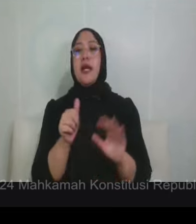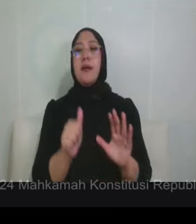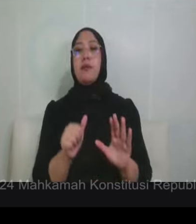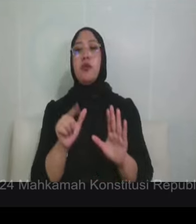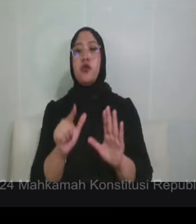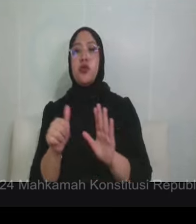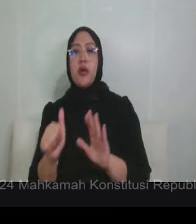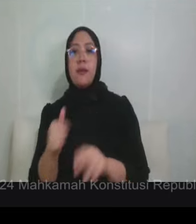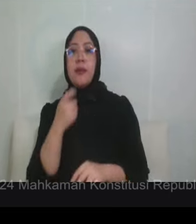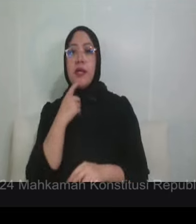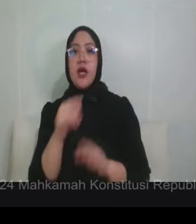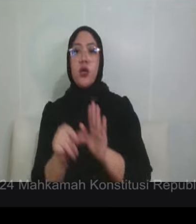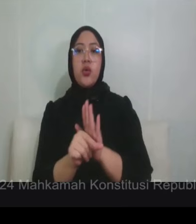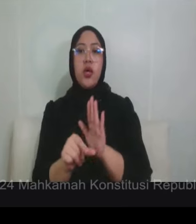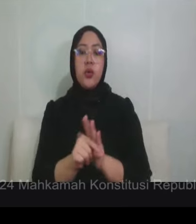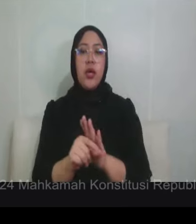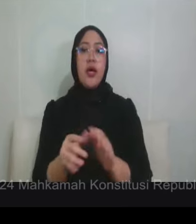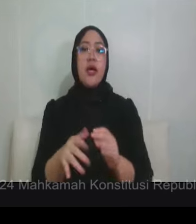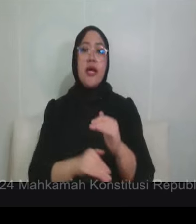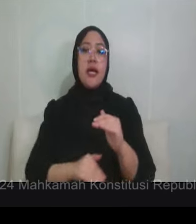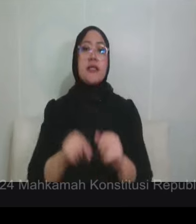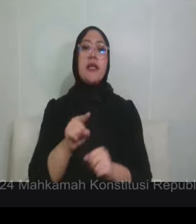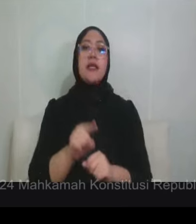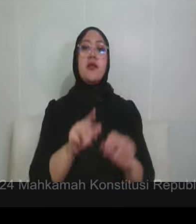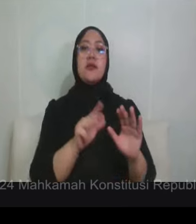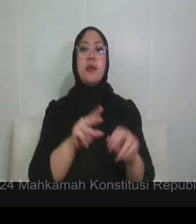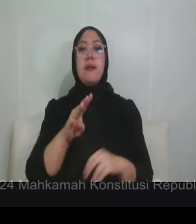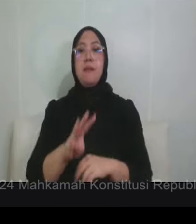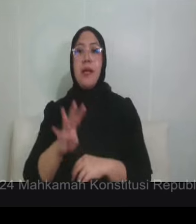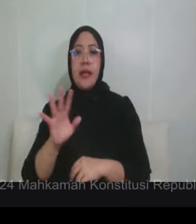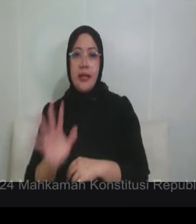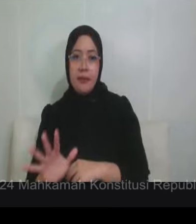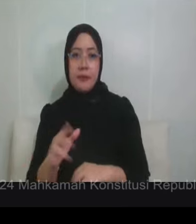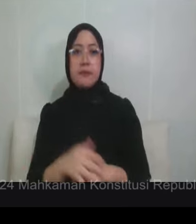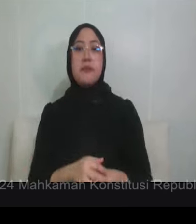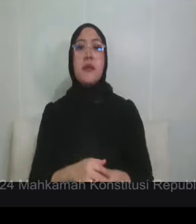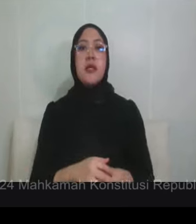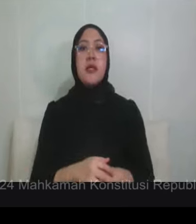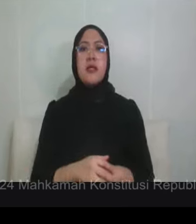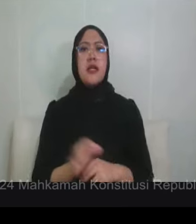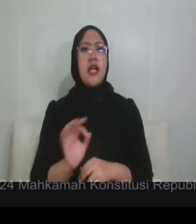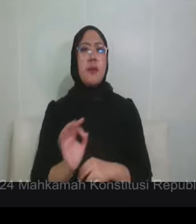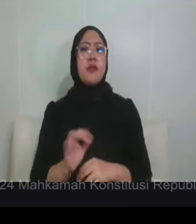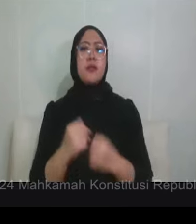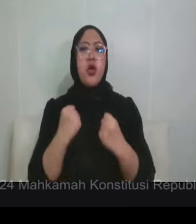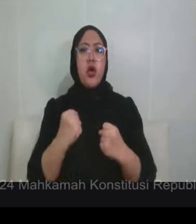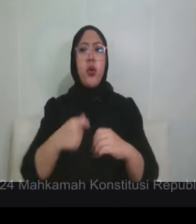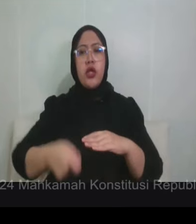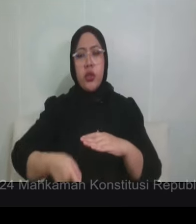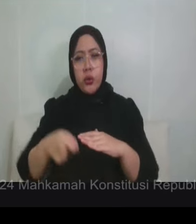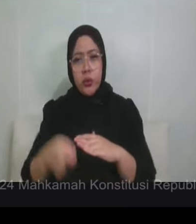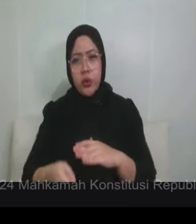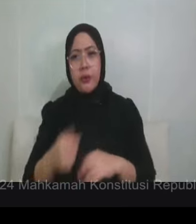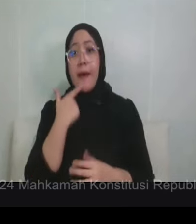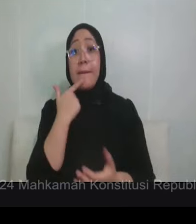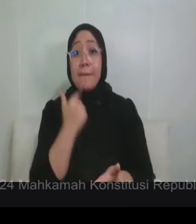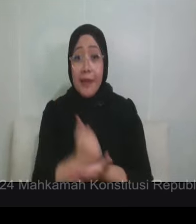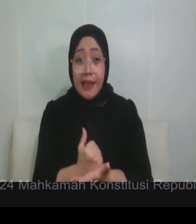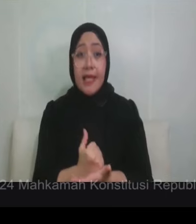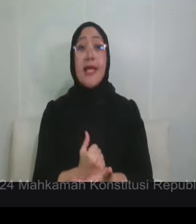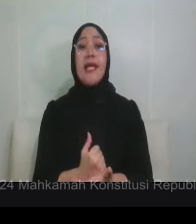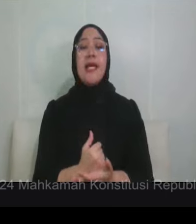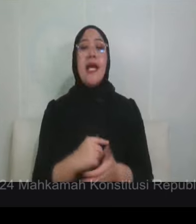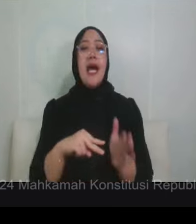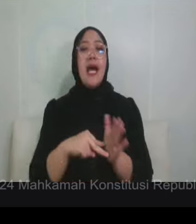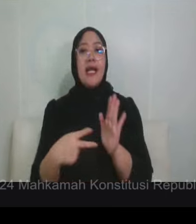dengan undang-undang dasar negara rep Indonesia tahun 1945 dan tidak mempunyai kekuatan hukum mengikat sepanjang tidak dimaknai tidak